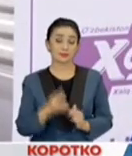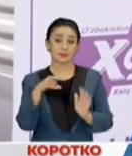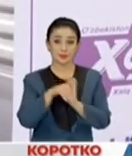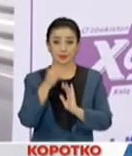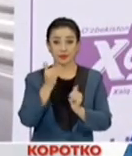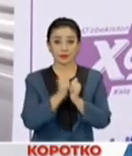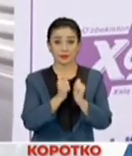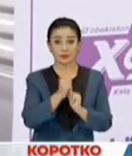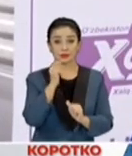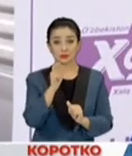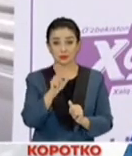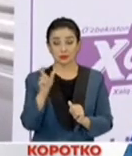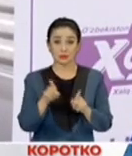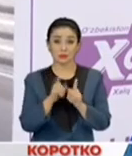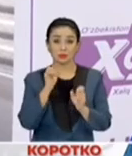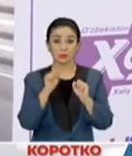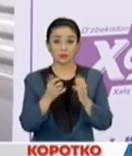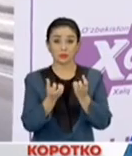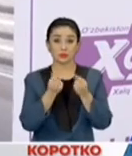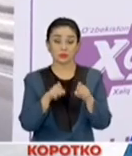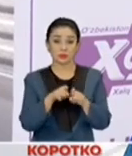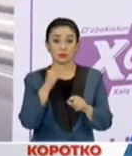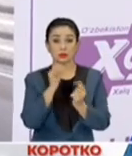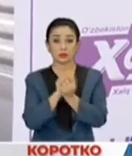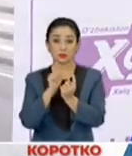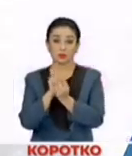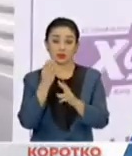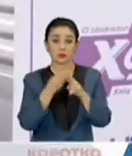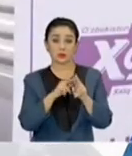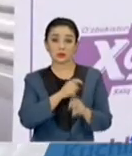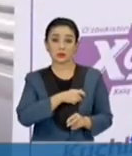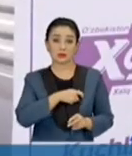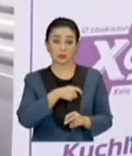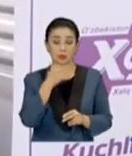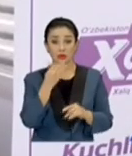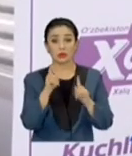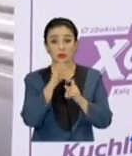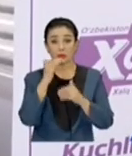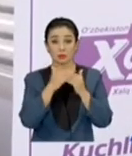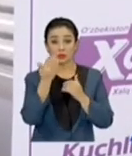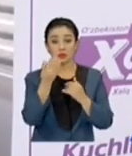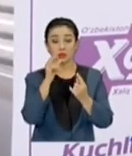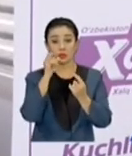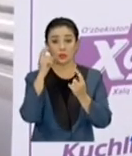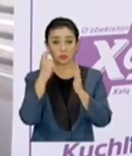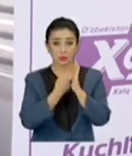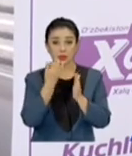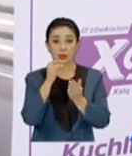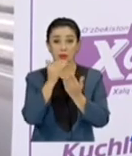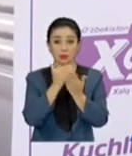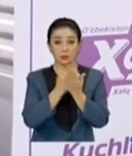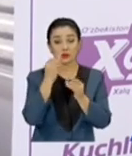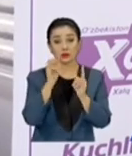встречи каждый избиратель получил возможность непосредственно встретиться с кандидатом в депутаты, ближе узнать о его программных задачах и